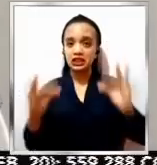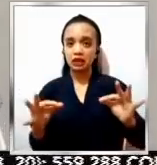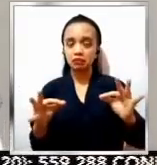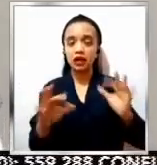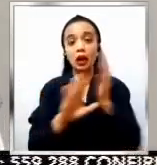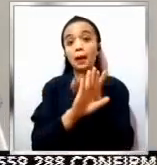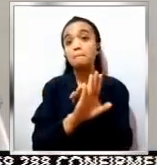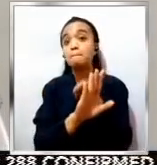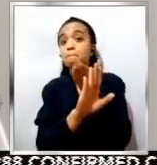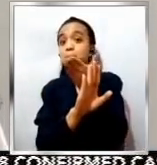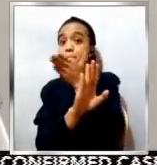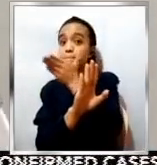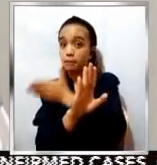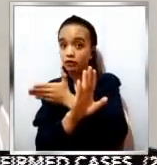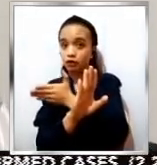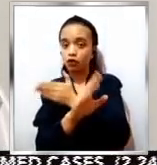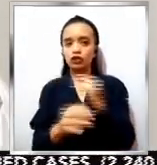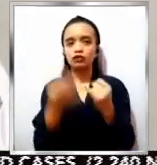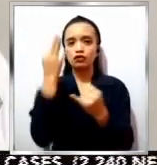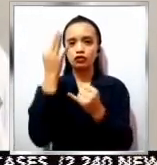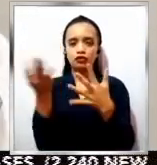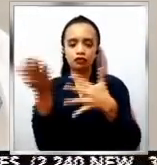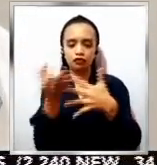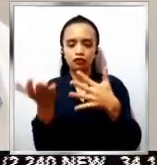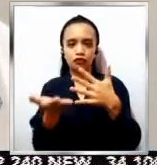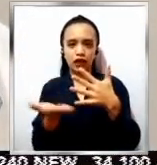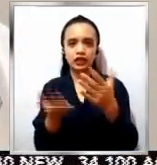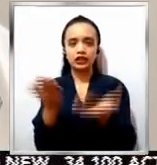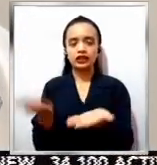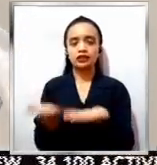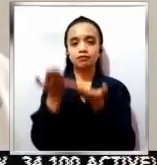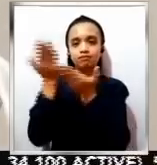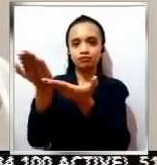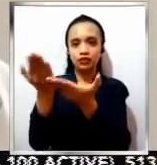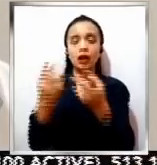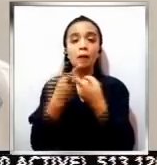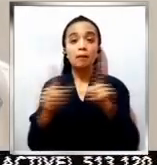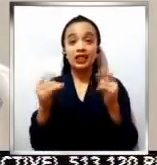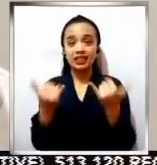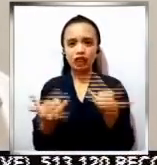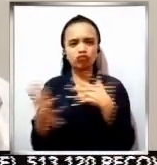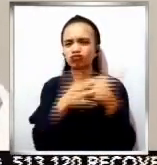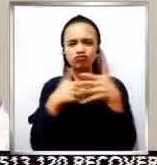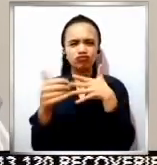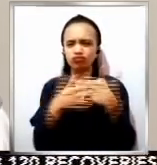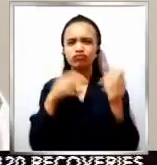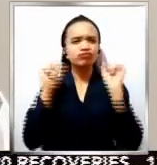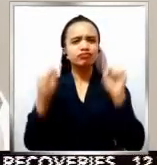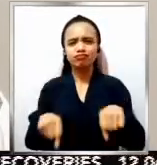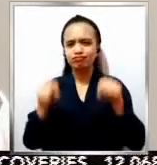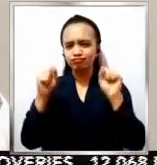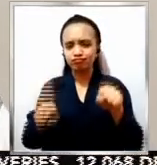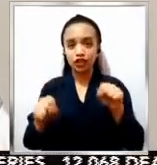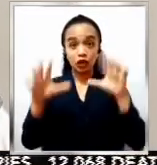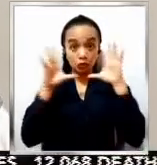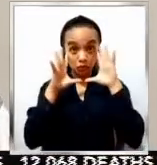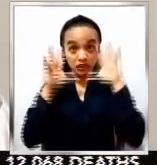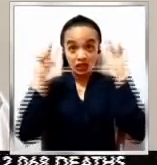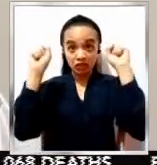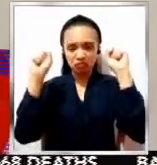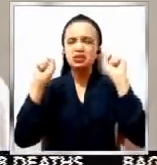just before the filing. Pero ako, as of now, open ako sa kahit ano. Yung pagpipresidente, possible pa din siya.